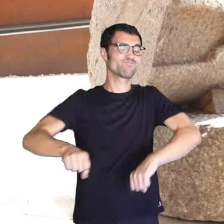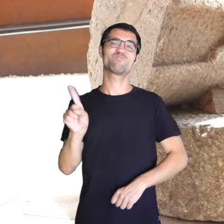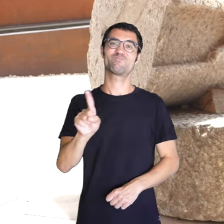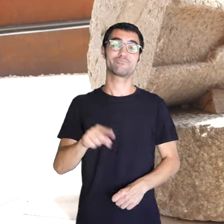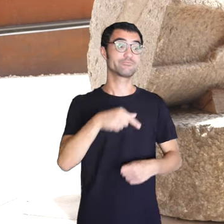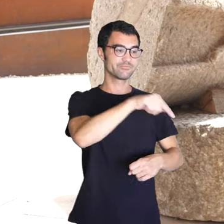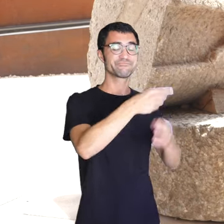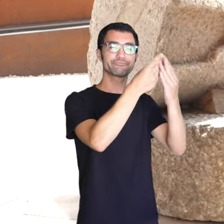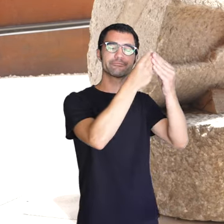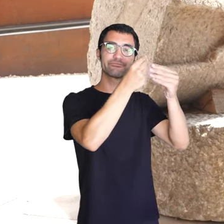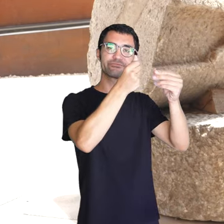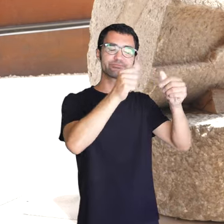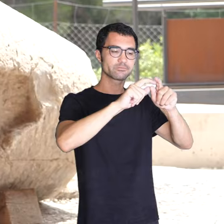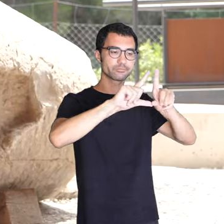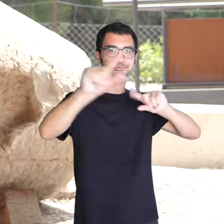desaparèixer. Ara,